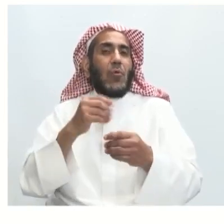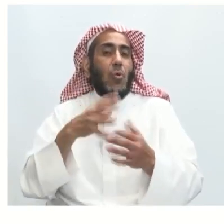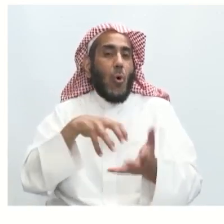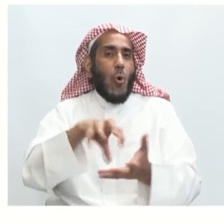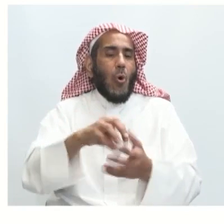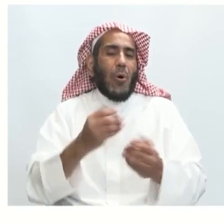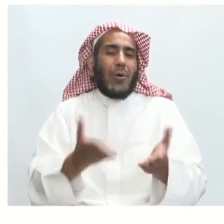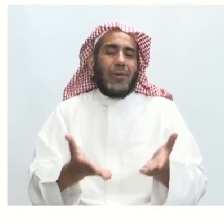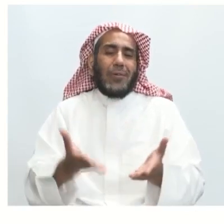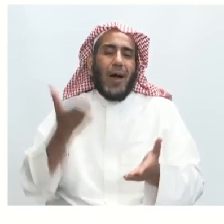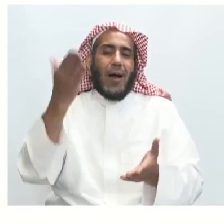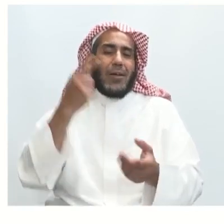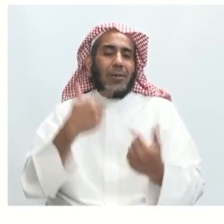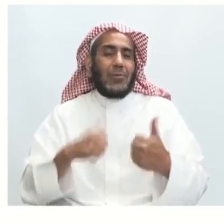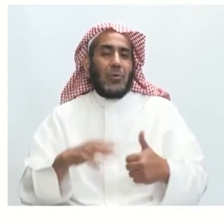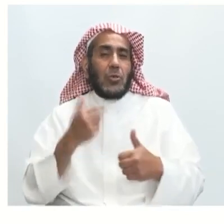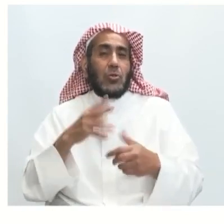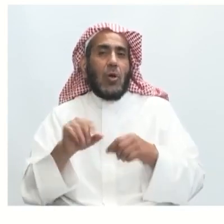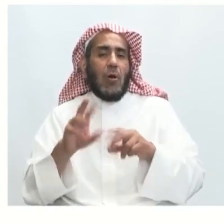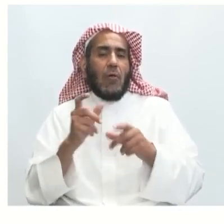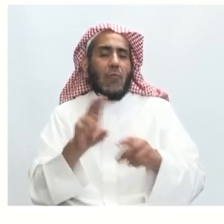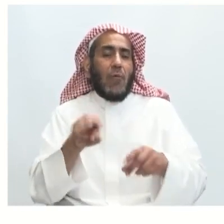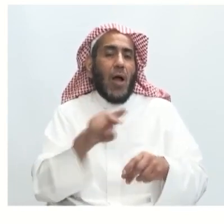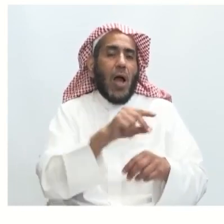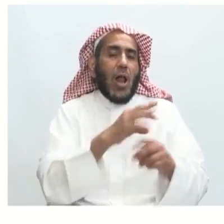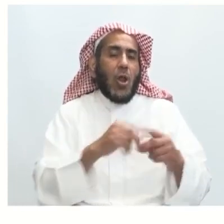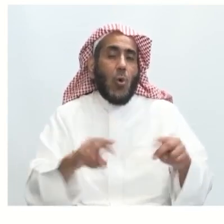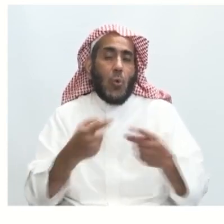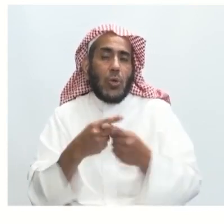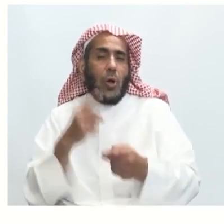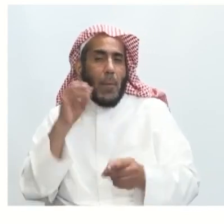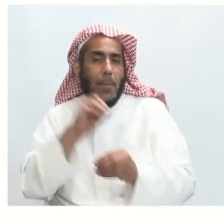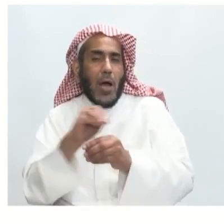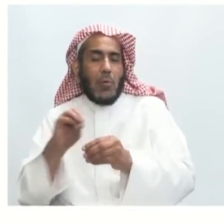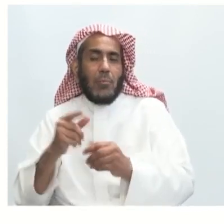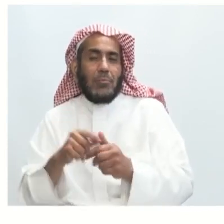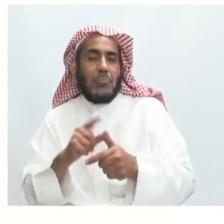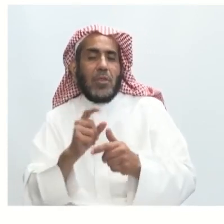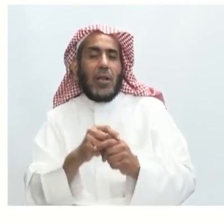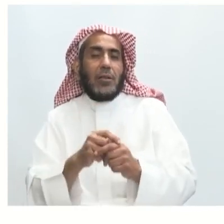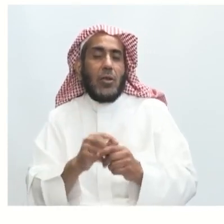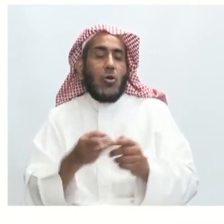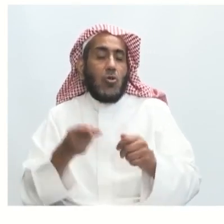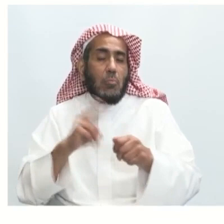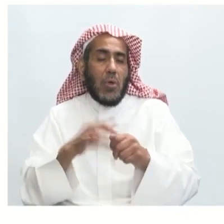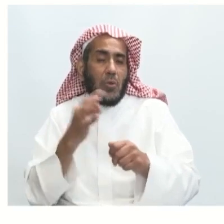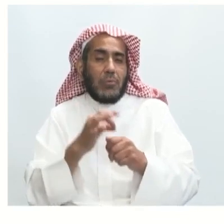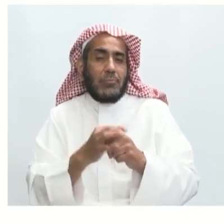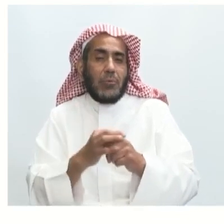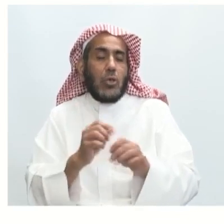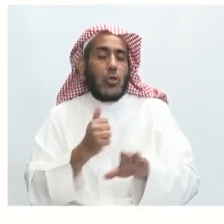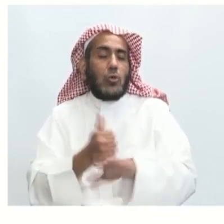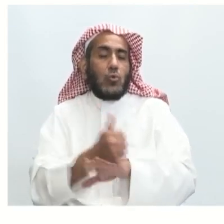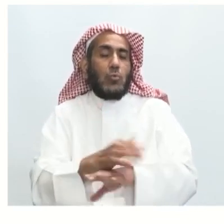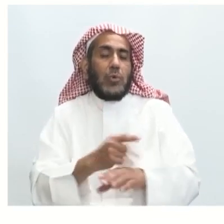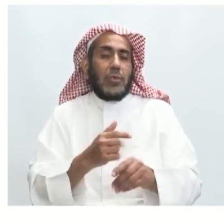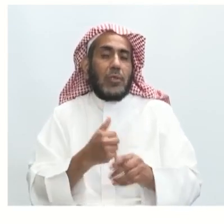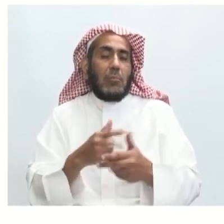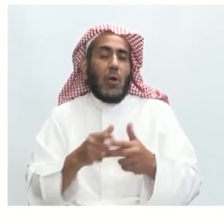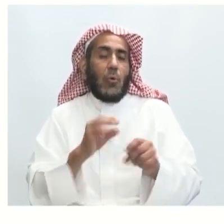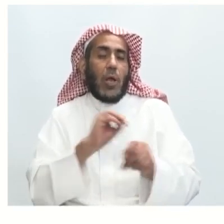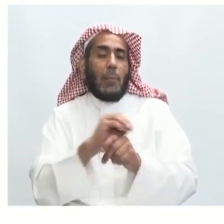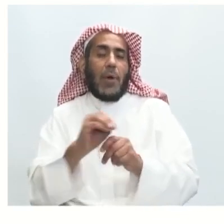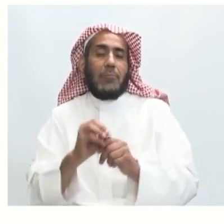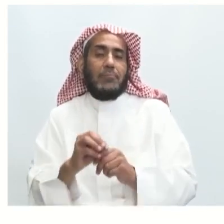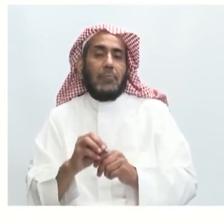الاحياء الراقيه لاحظ ردود افعال اخوتك اخرين حياله اخباري كل واحد منهم بذلك ثم اذكر الاسلوب الذي سوف تتبعه